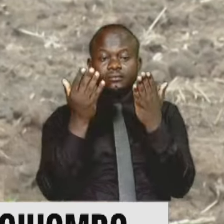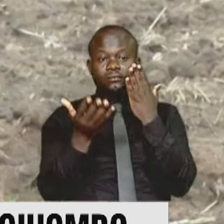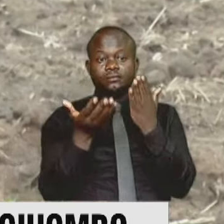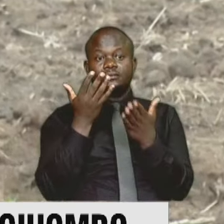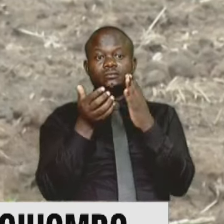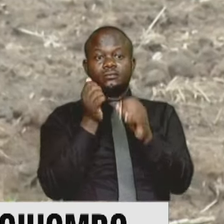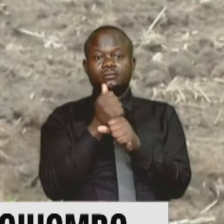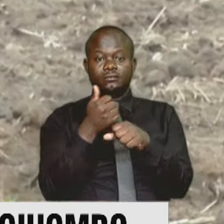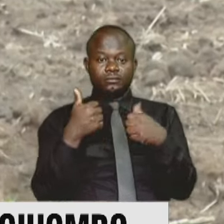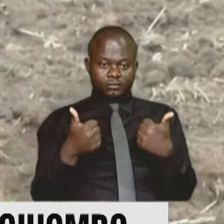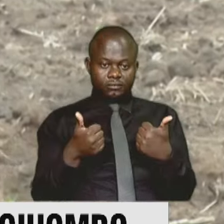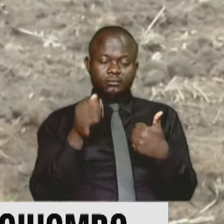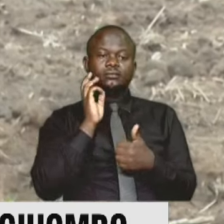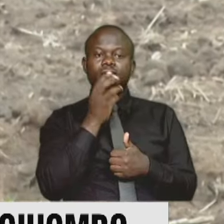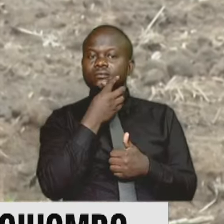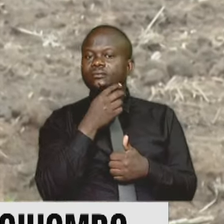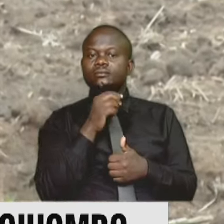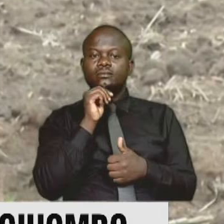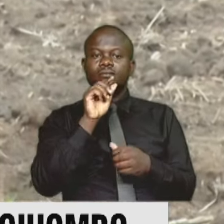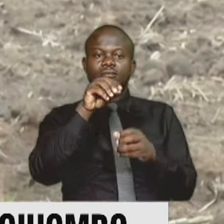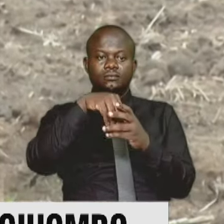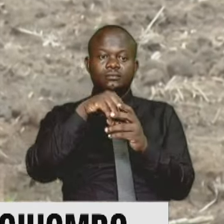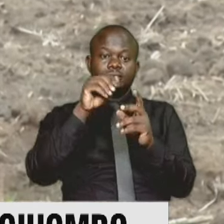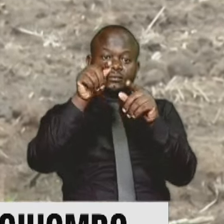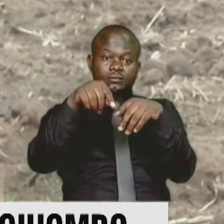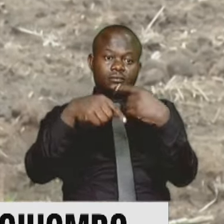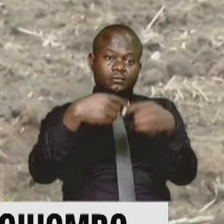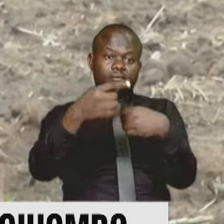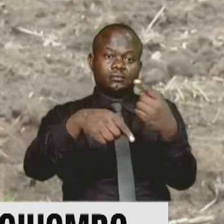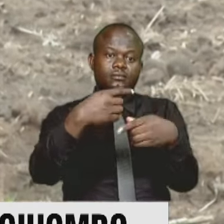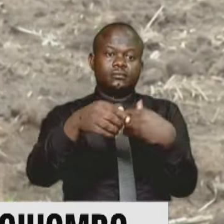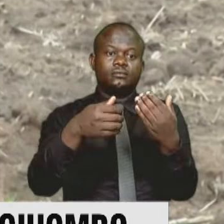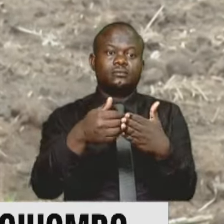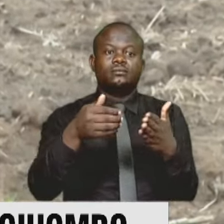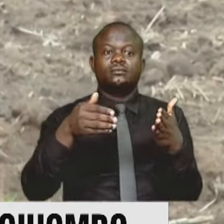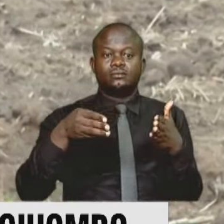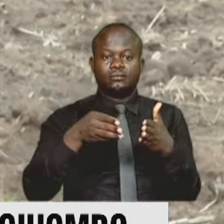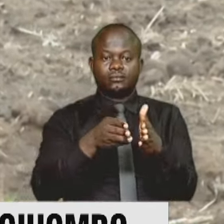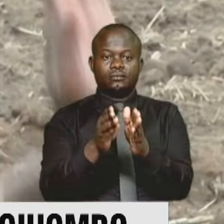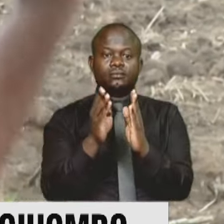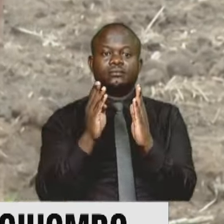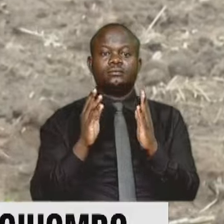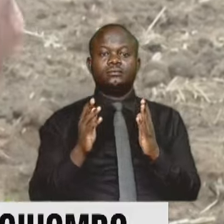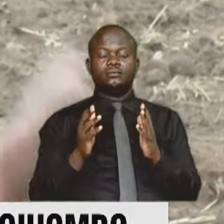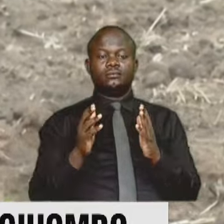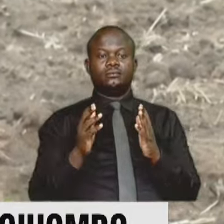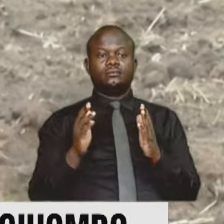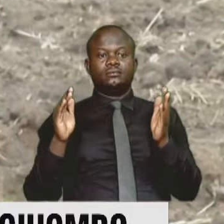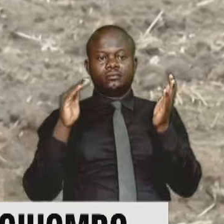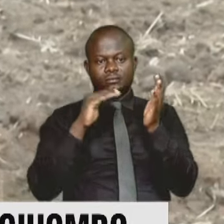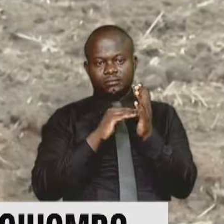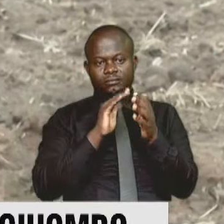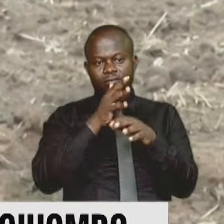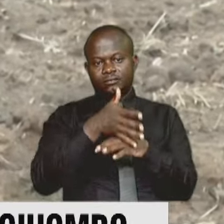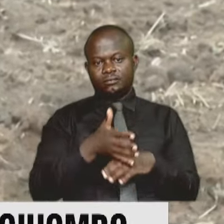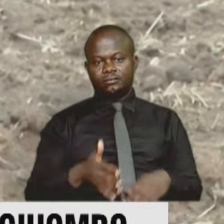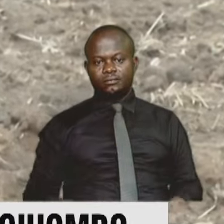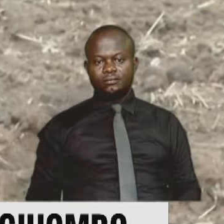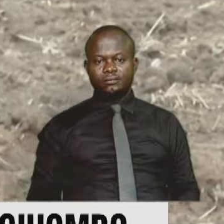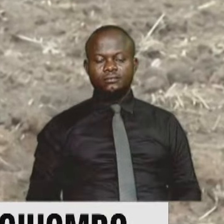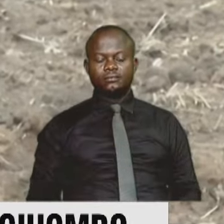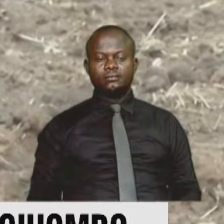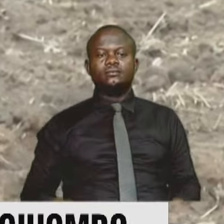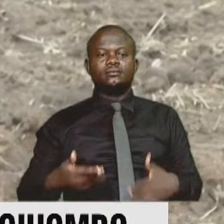bakayikora neza, amazi yajyamo akakomeza ntagiye mu butaka ngo yongere narenge ubutaka.